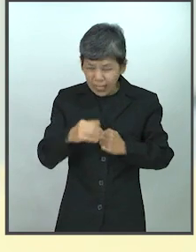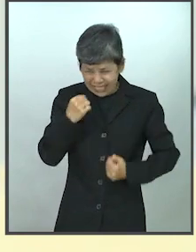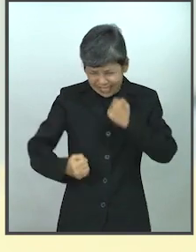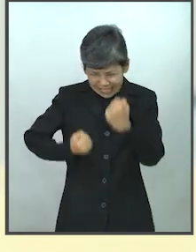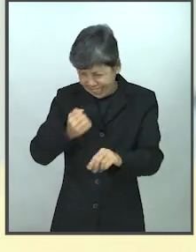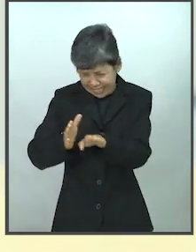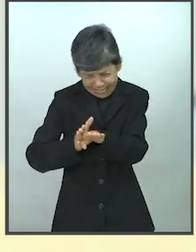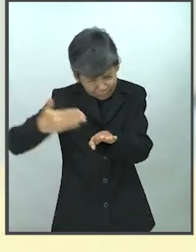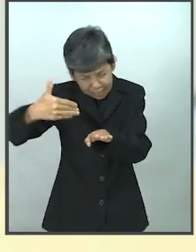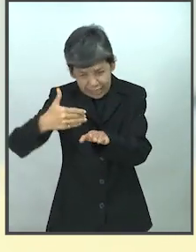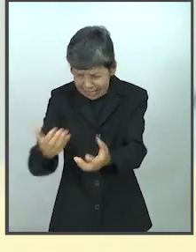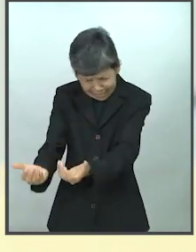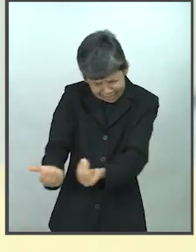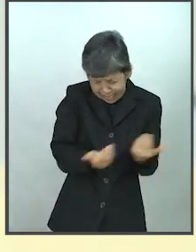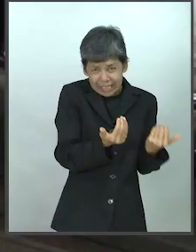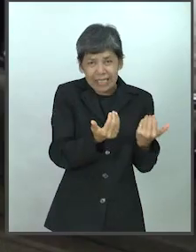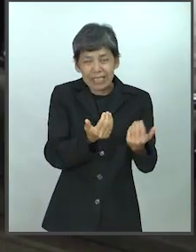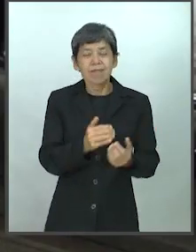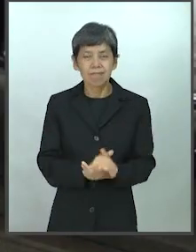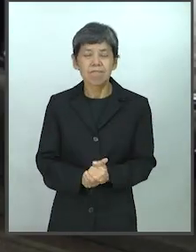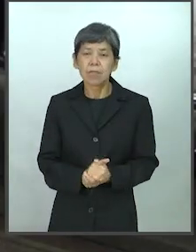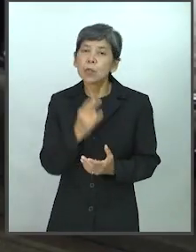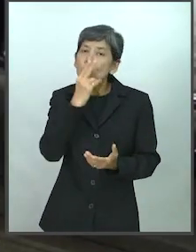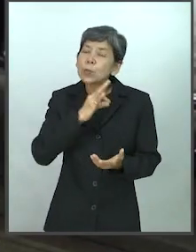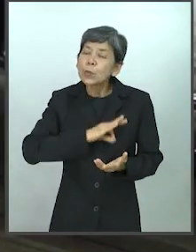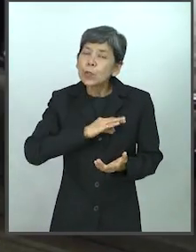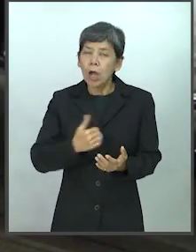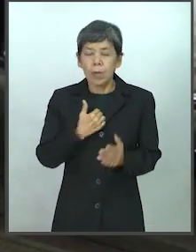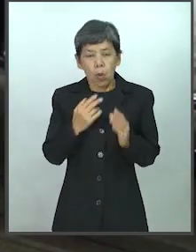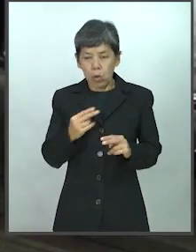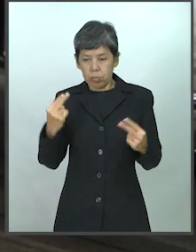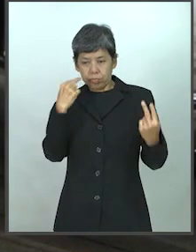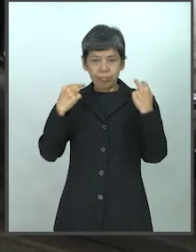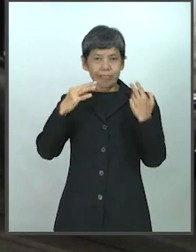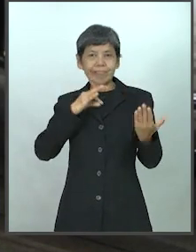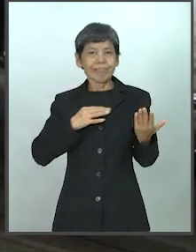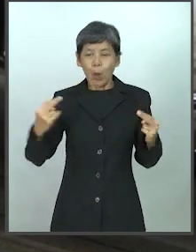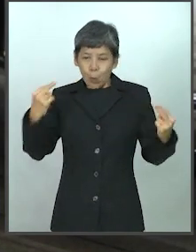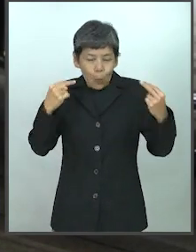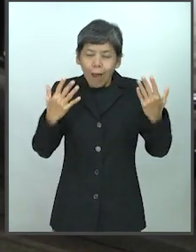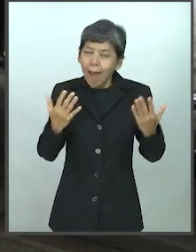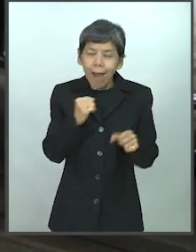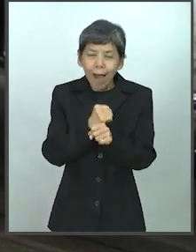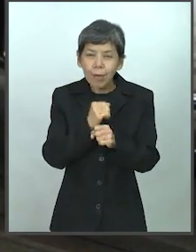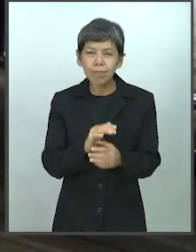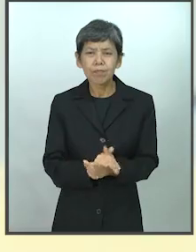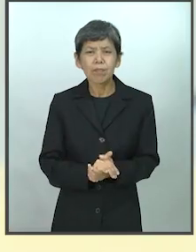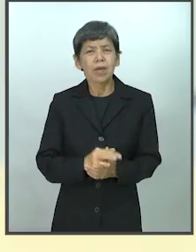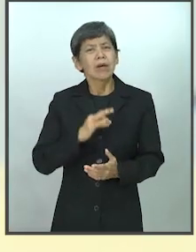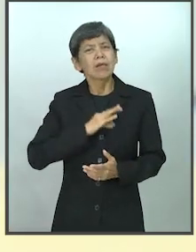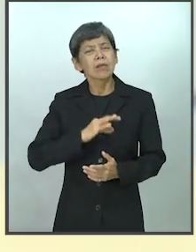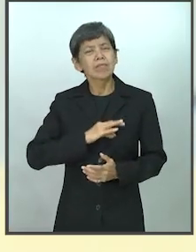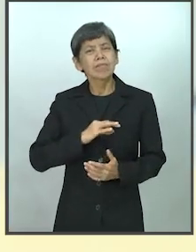ปเปิดประตูรถเอาเด็กคนนั้นออกมาอีกคน รู้สึกยังไงบ้างครับที่มีคนมองเห็นความดีที่พี่ทำในวันนั้นนะครับ